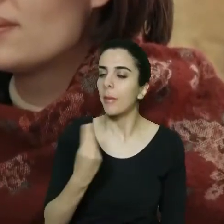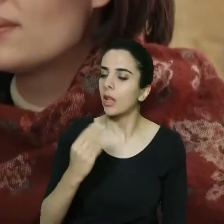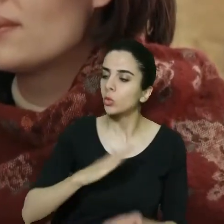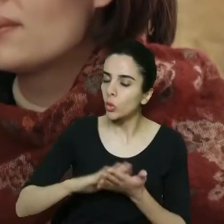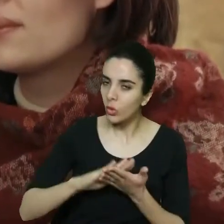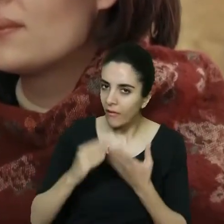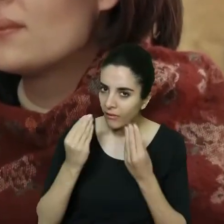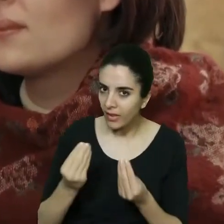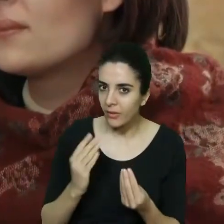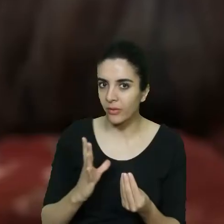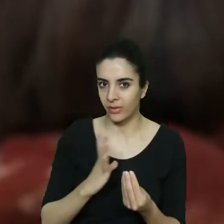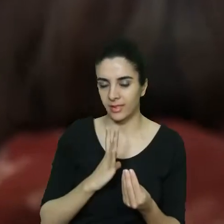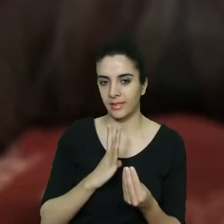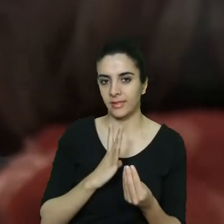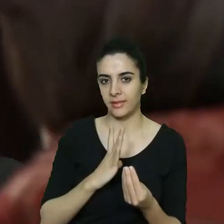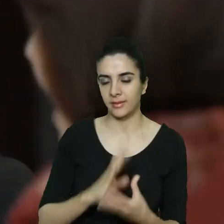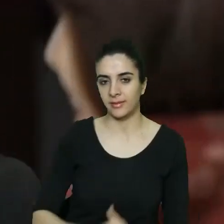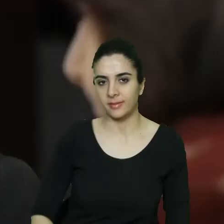İyileştirir.